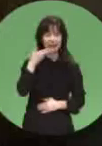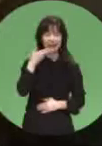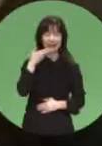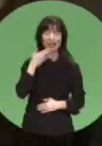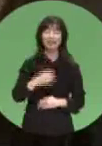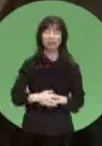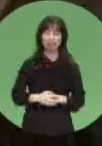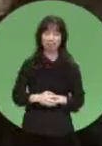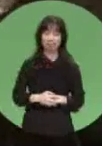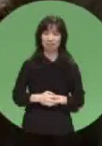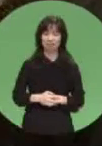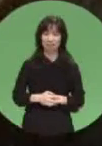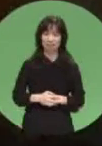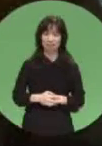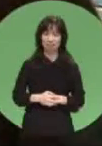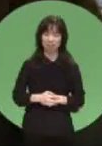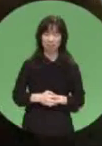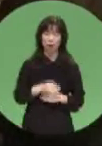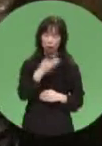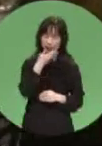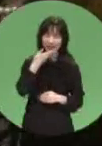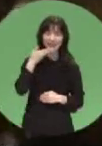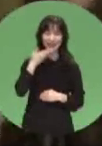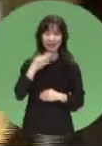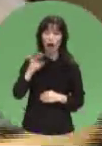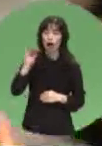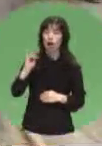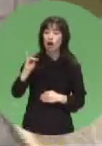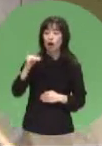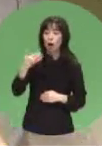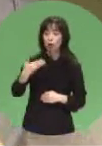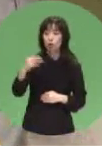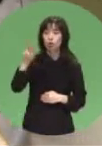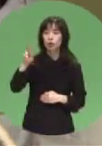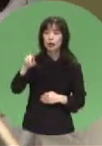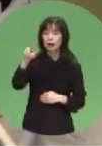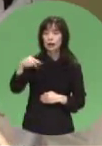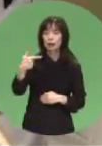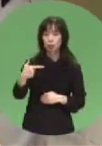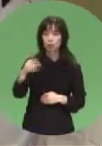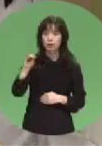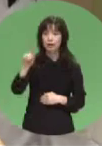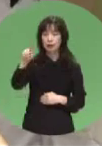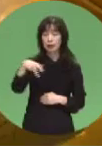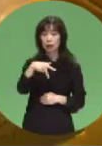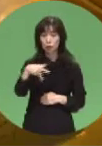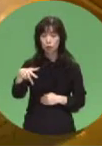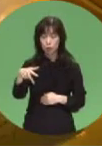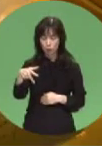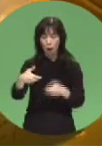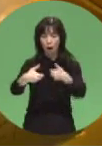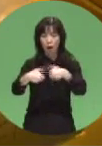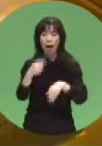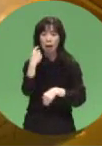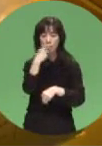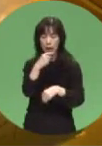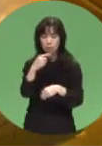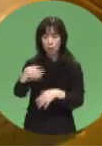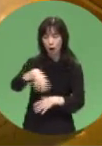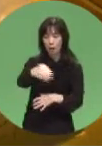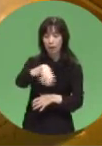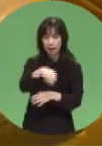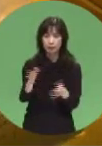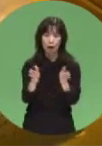溶けた、溶けました、口の中で。 あっさりしたね、クリームチーズ使ってますんで、うん、それで卵白でね、もう合わせてね、